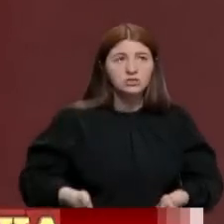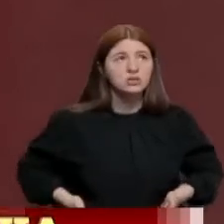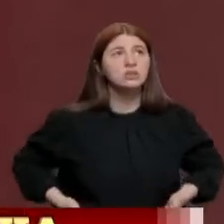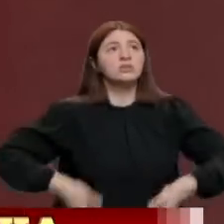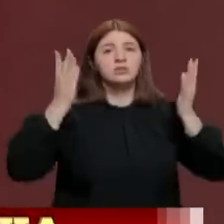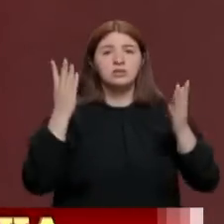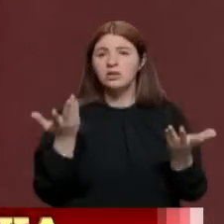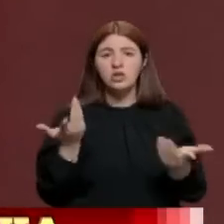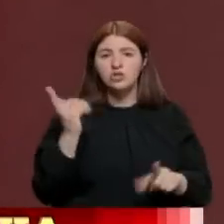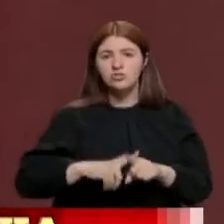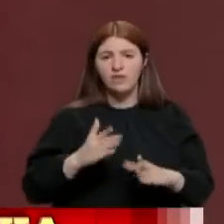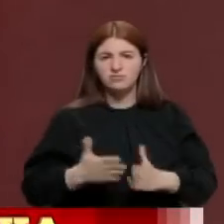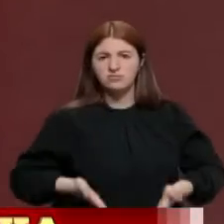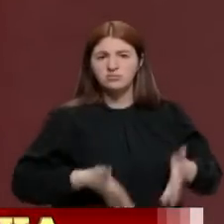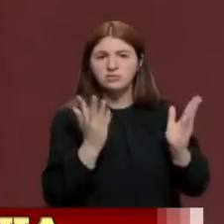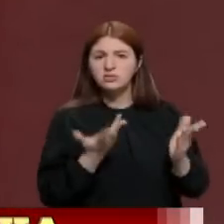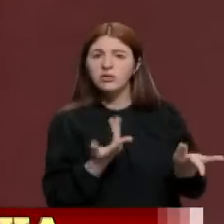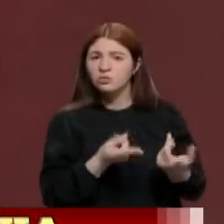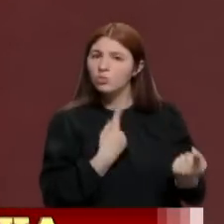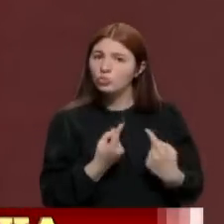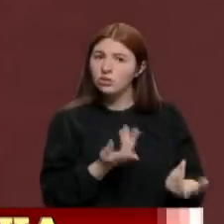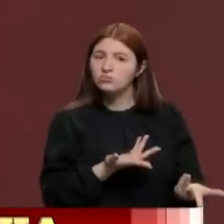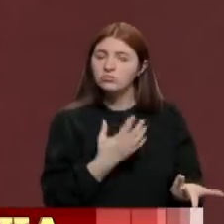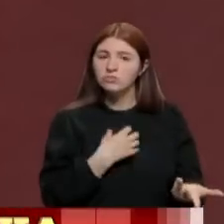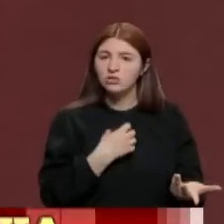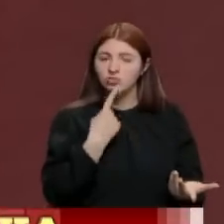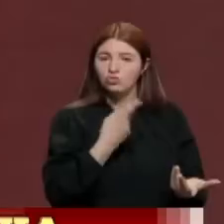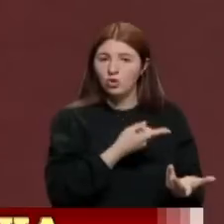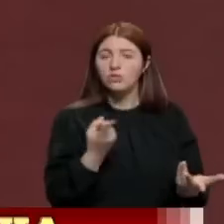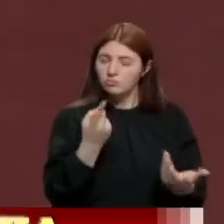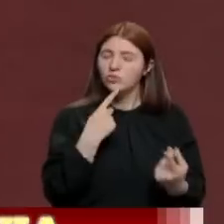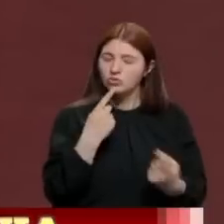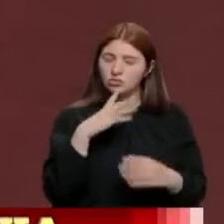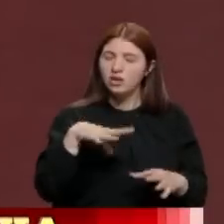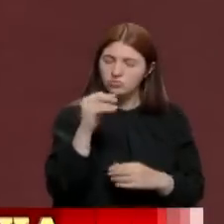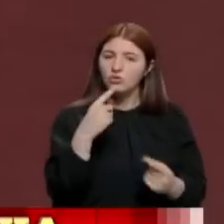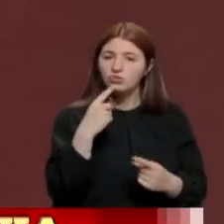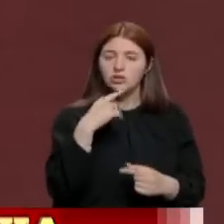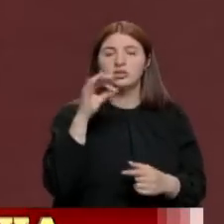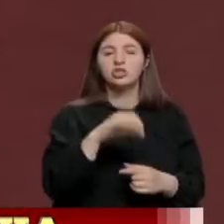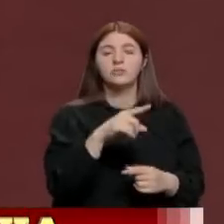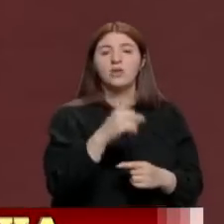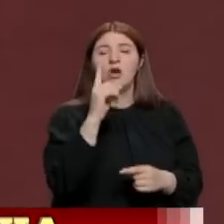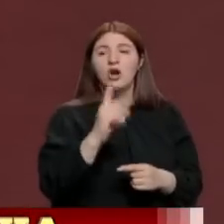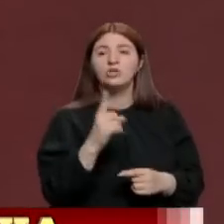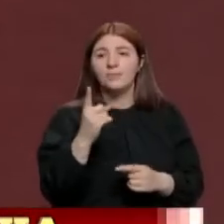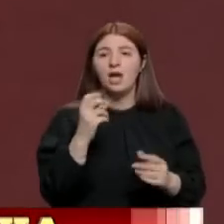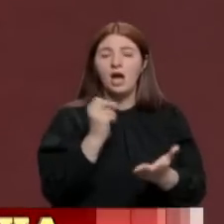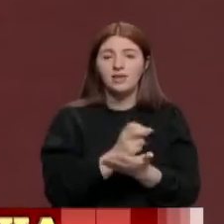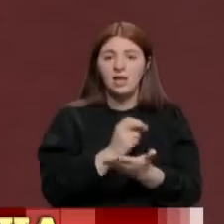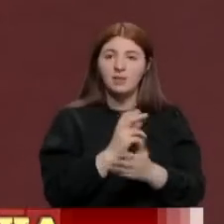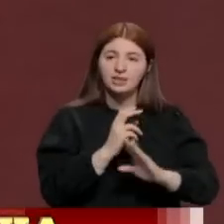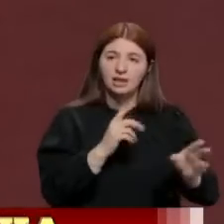yükseldi? Lüks konutlar mı yükseldi? Bunları bir konuşalım diyor kendisi. Konuşacağız, hepsini konuşacağız. Şimdi önce bir Adıyaman'a